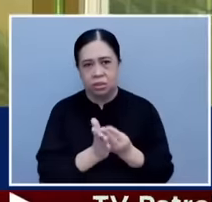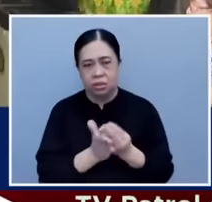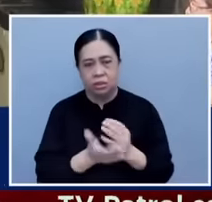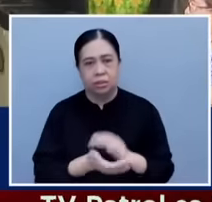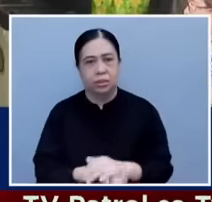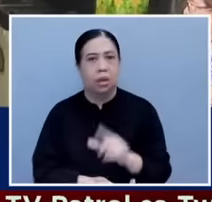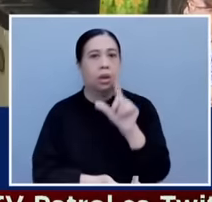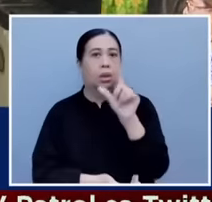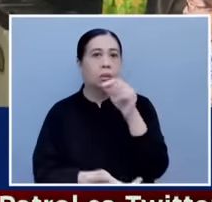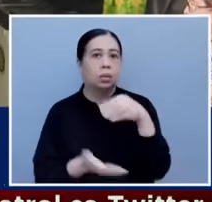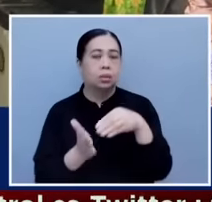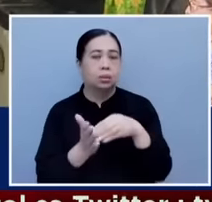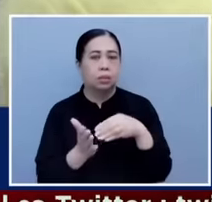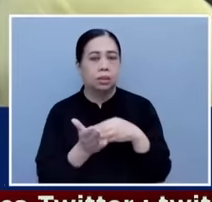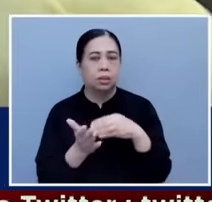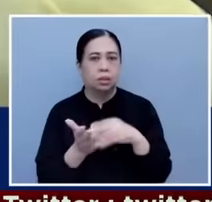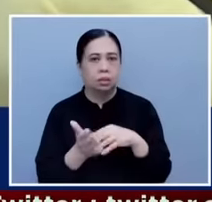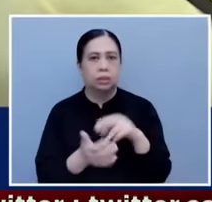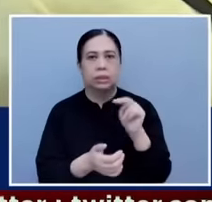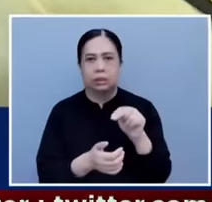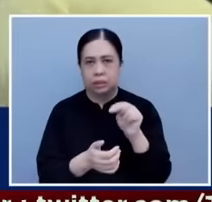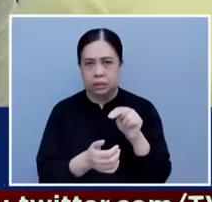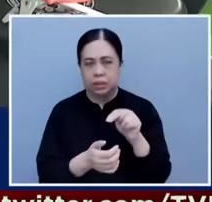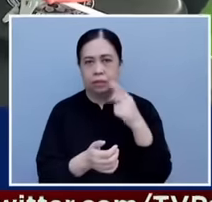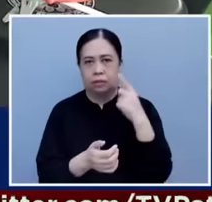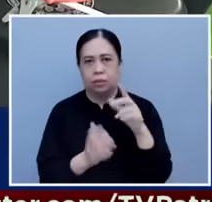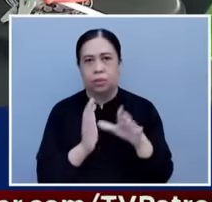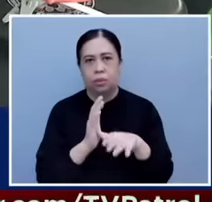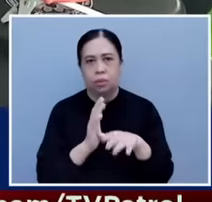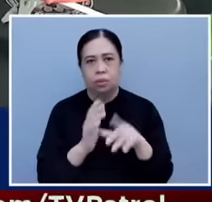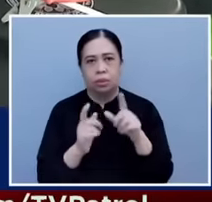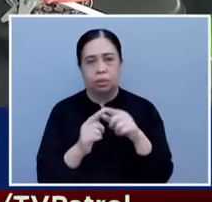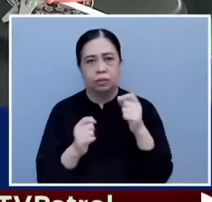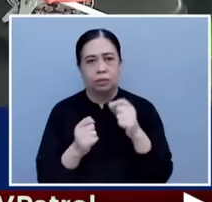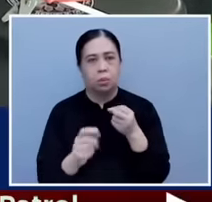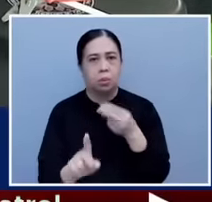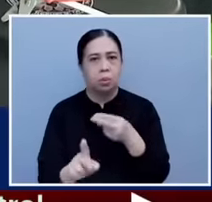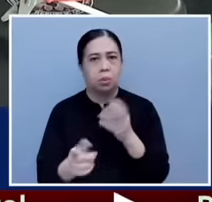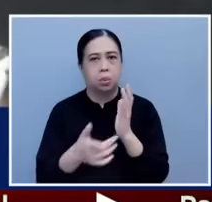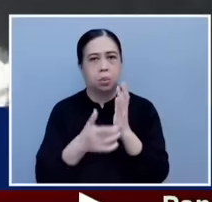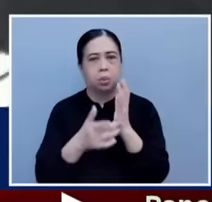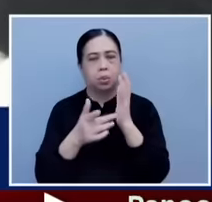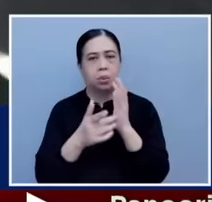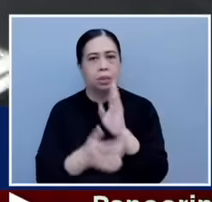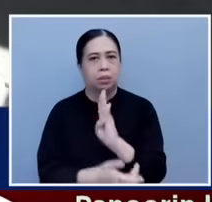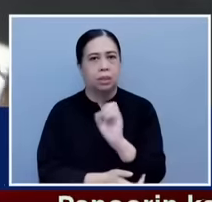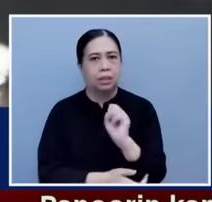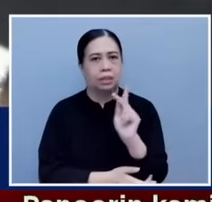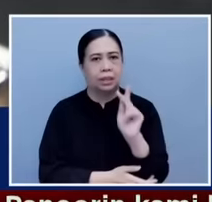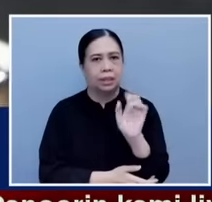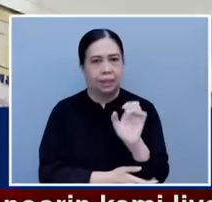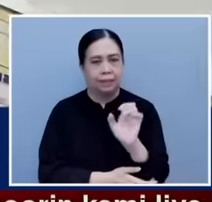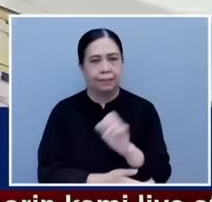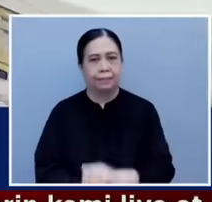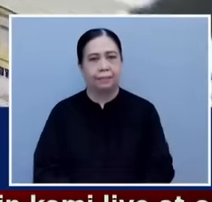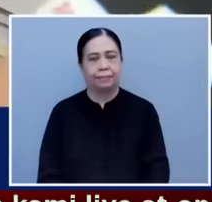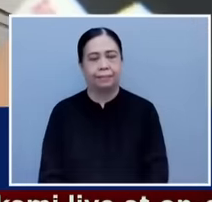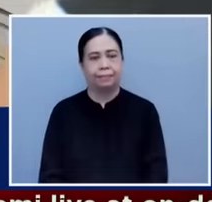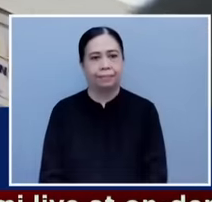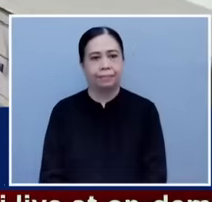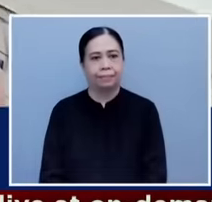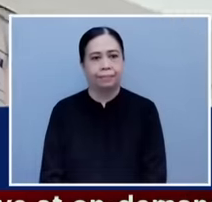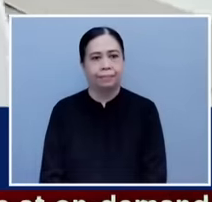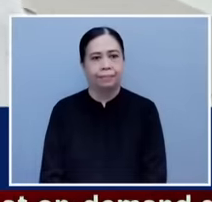billion pesos ang preparatory budget na kailangan ng COMELEC para sa automated BSKE. Victoria Tulad, ABS-CBN